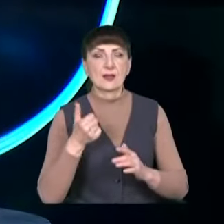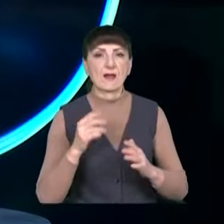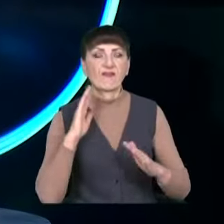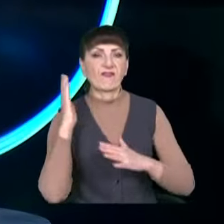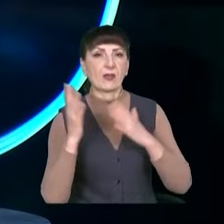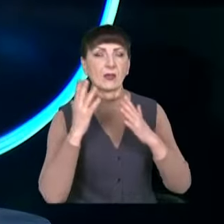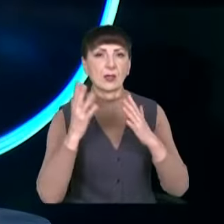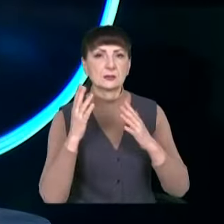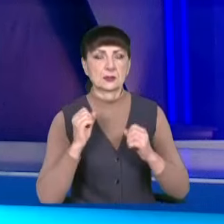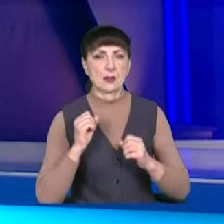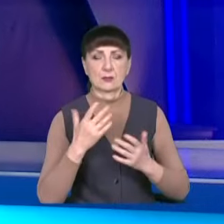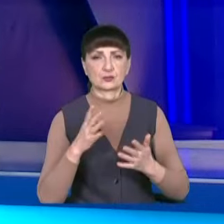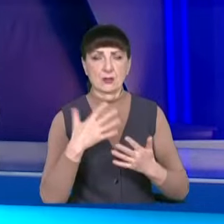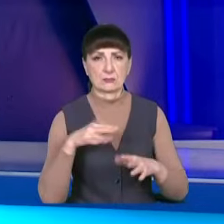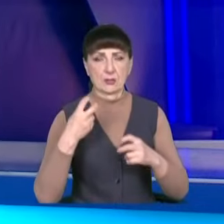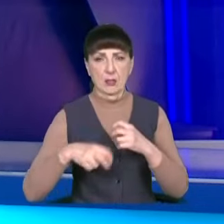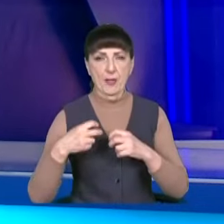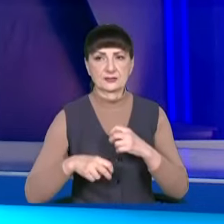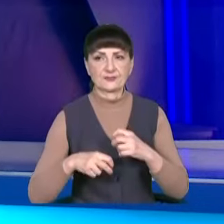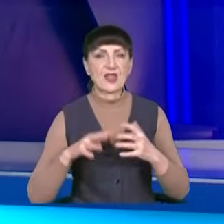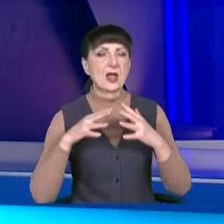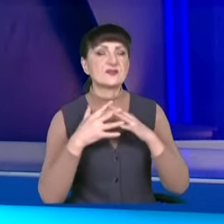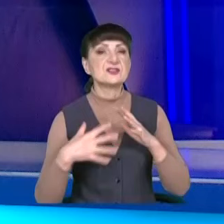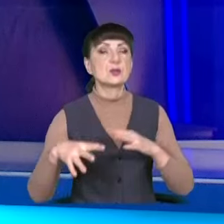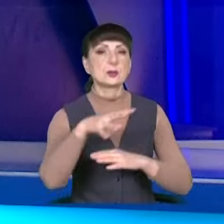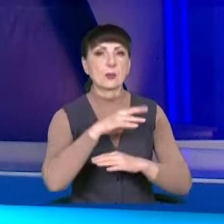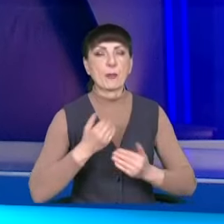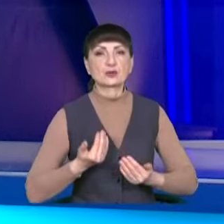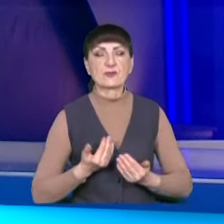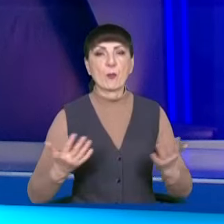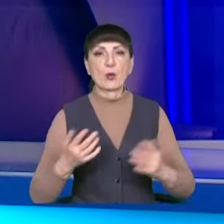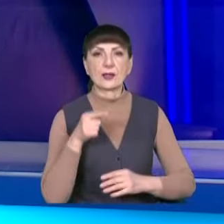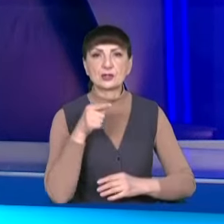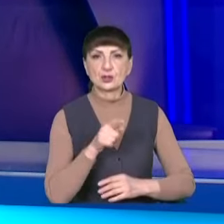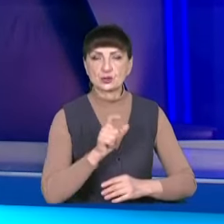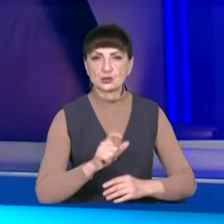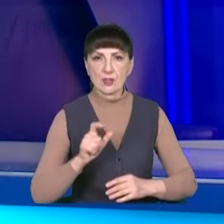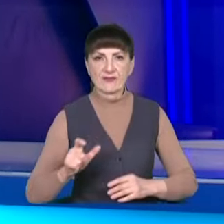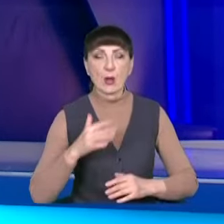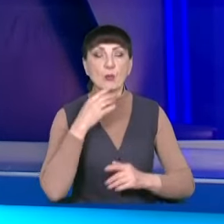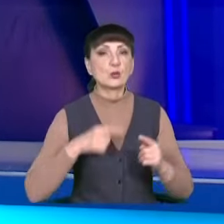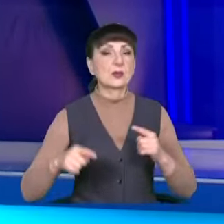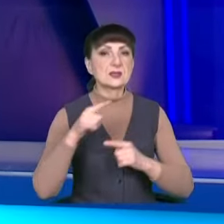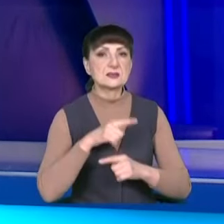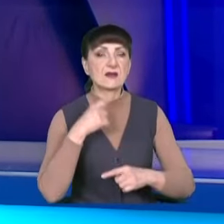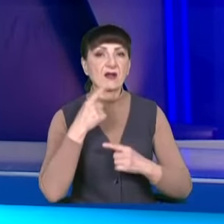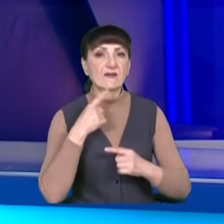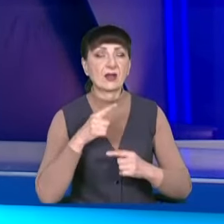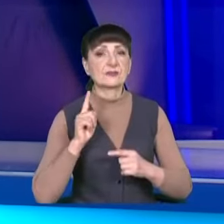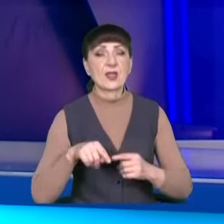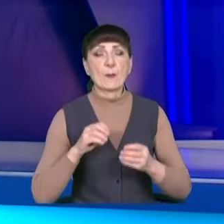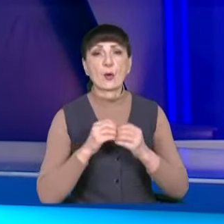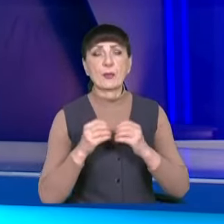ветра, дождя и буранов. Всего в населенном пункте проживает больше 1000 человек. Многие из них указывают и на проблемы